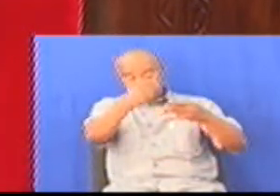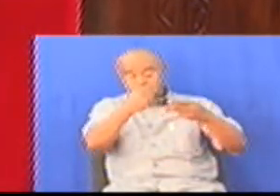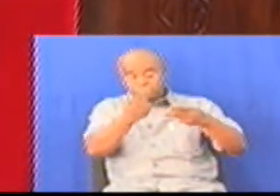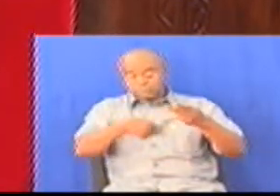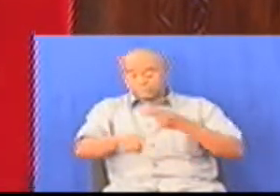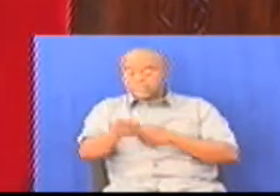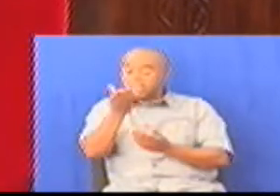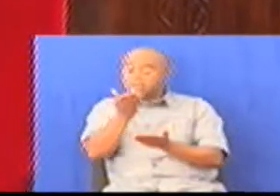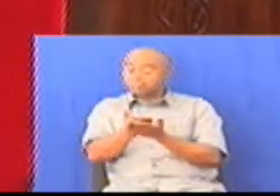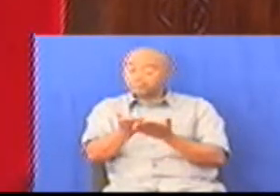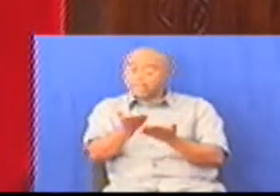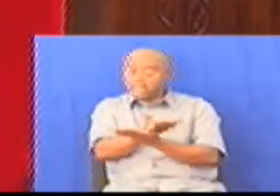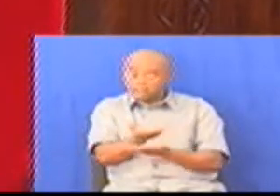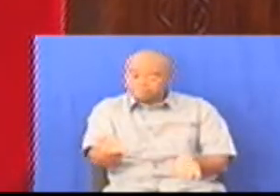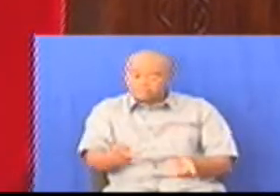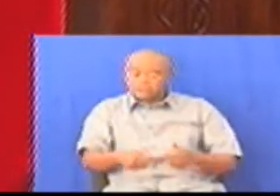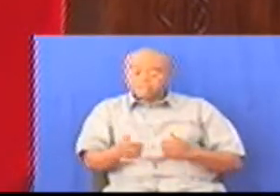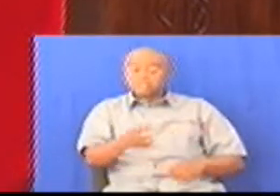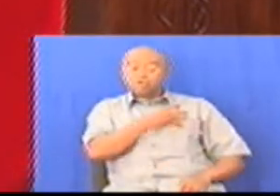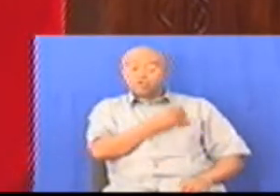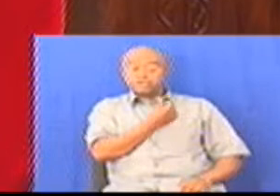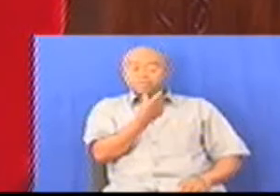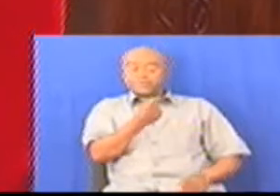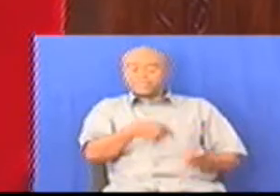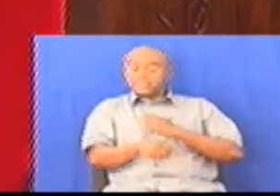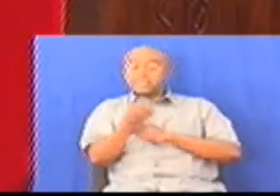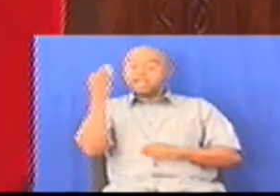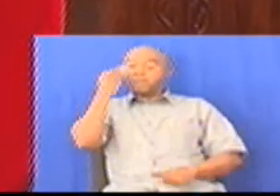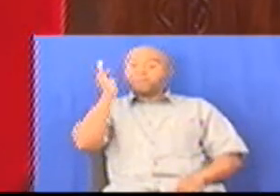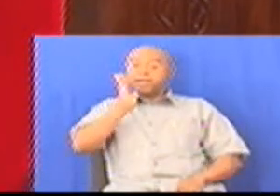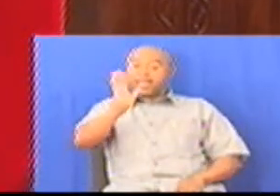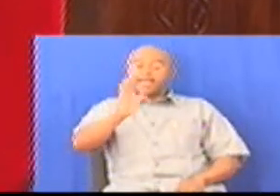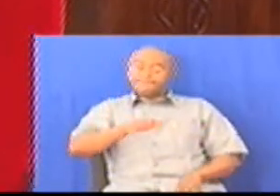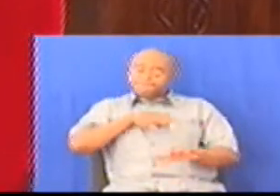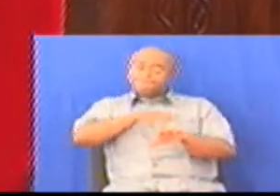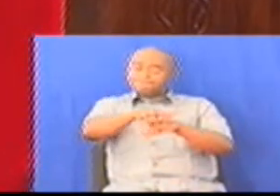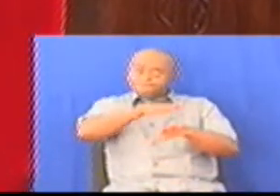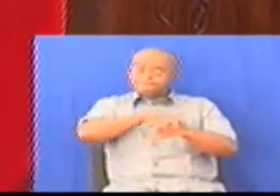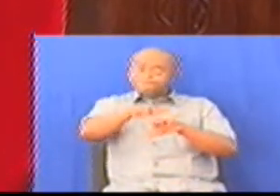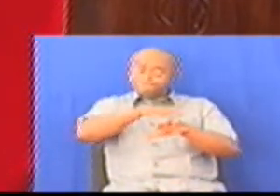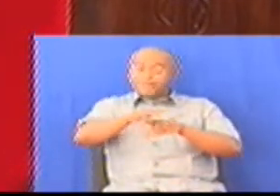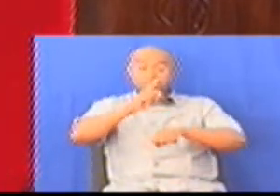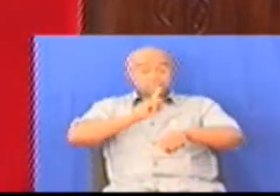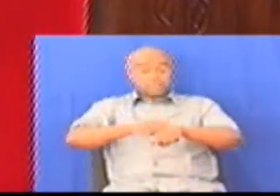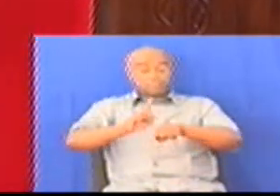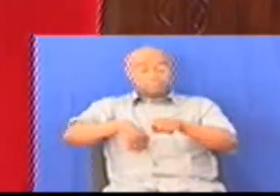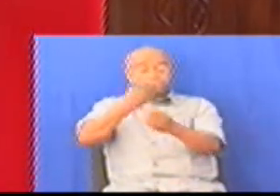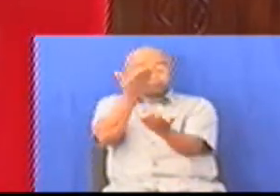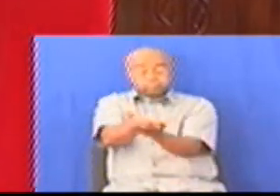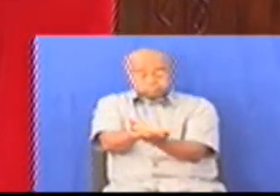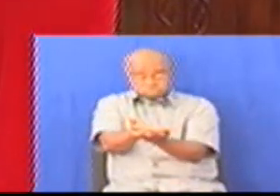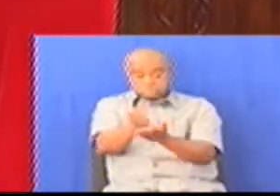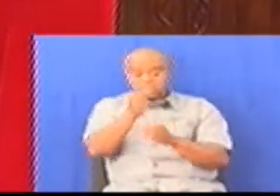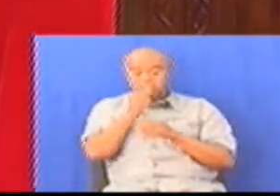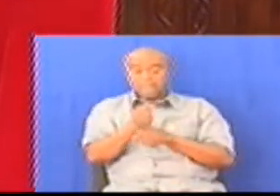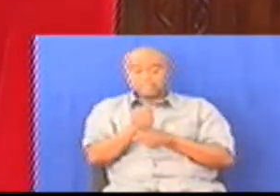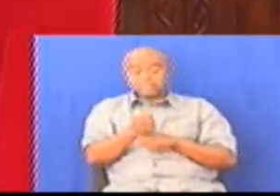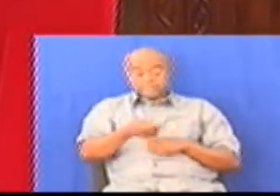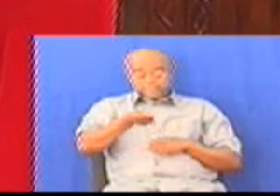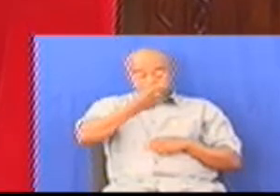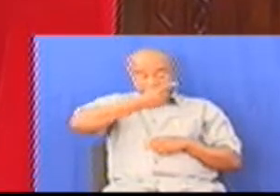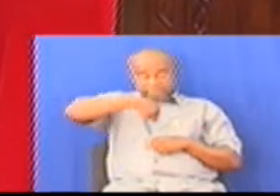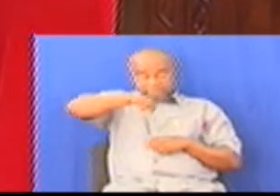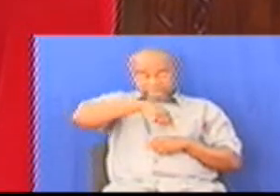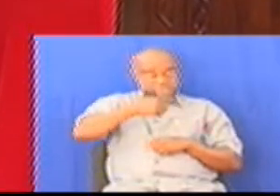huu, lakini kwa kuwa waziri wa fedha alishaeleza katika hotuba yake wakati akiwasilisha bajeti ya serikali, kambi rasmi ya upinzani inachukua kama sehemu ya